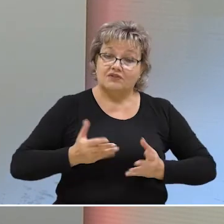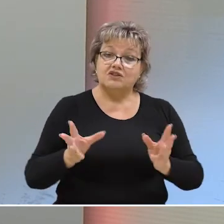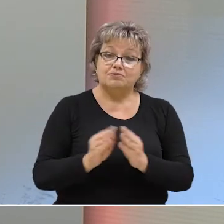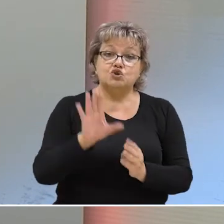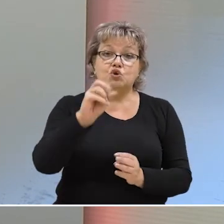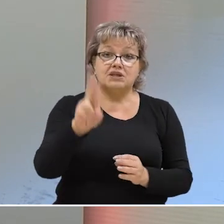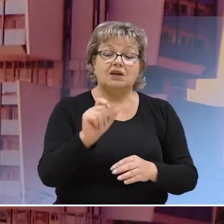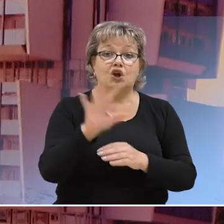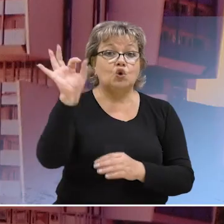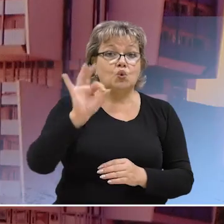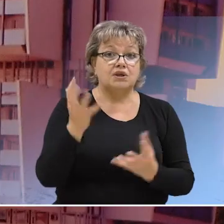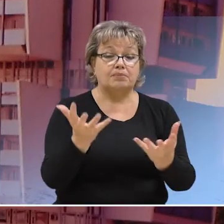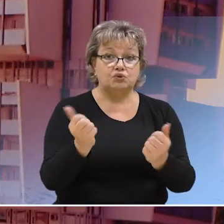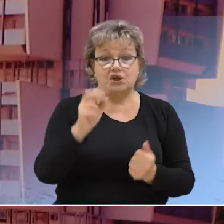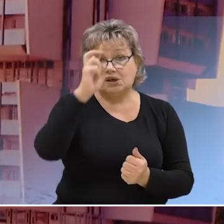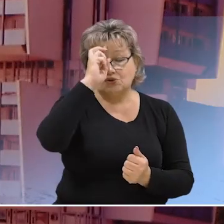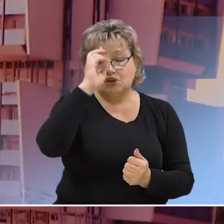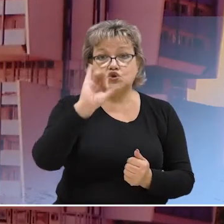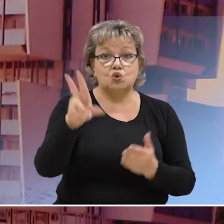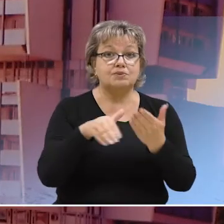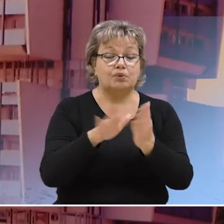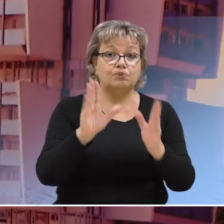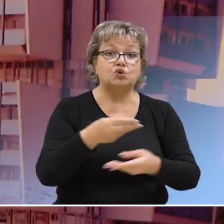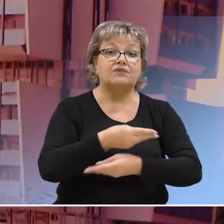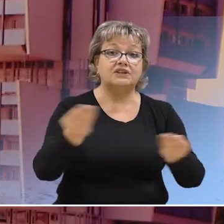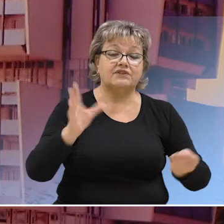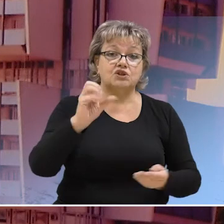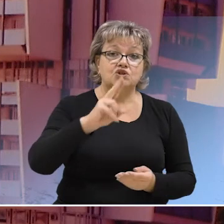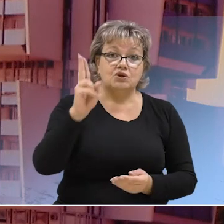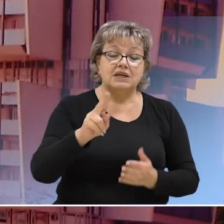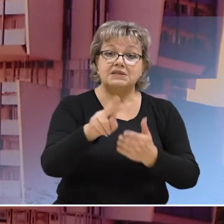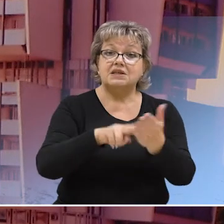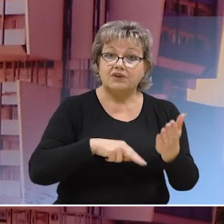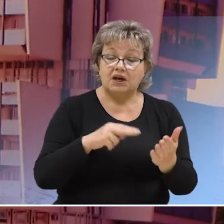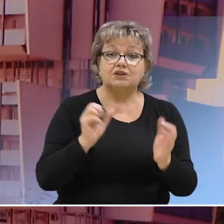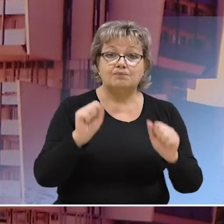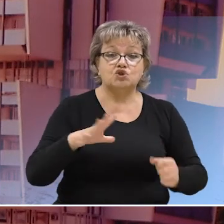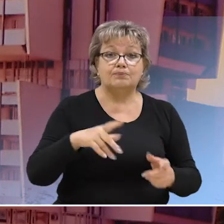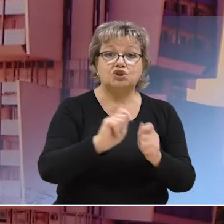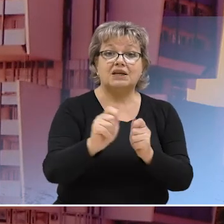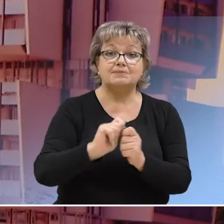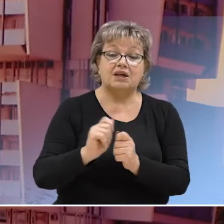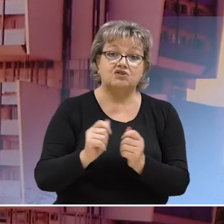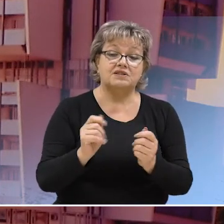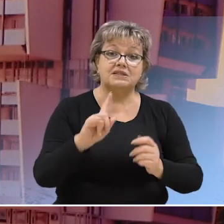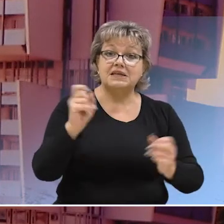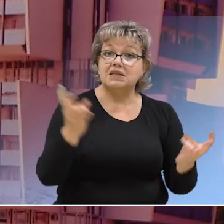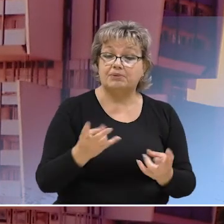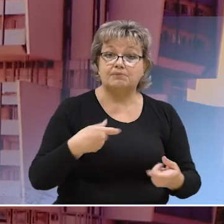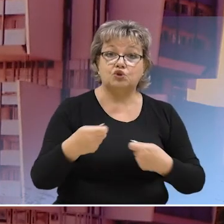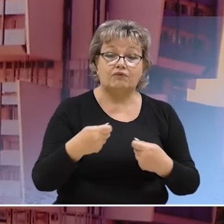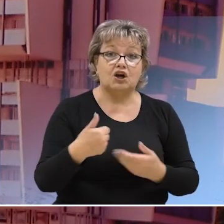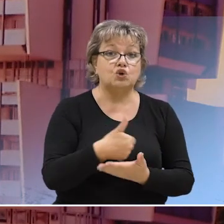живите вместе, да. Социальный заказ. Льготникам, которые имеют право на получение государственной соцпомощи, будут выдавать социальные сертификаты. Ими можно будет